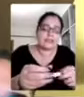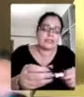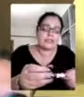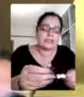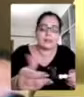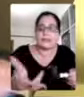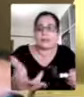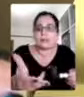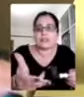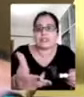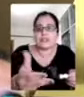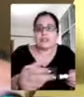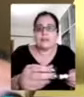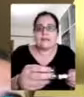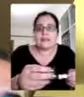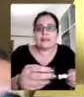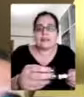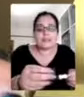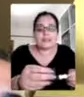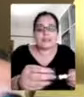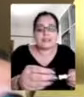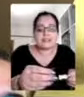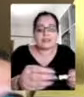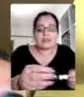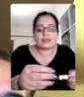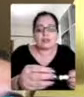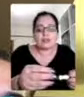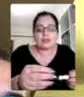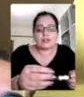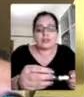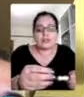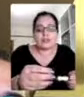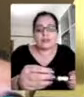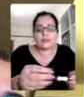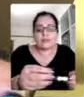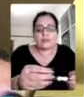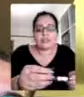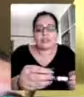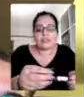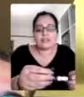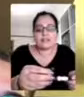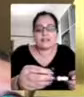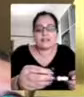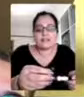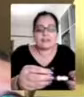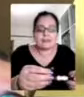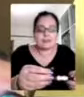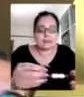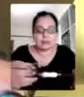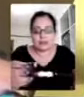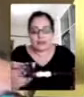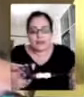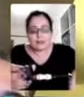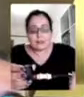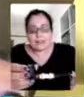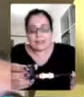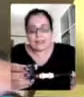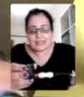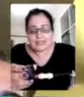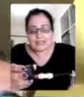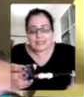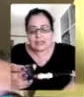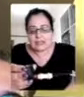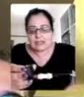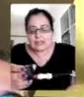Ama bu fikriniz harika bir fikir bence. Yani hepimiz açısından da çok iyi olur. Çünkü ben bir süredir çakmakları vesaireleri merak ediyorum ama ben